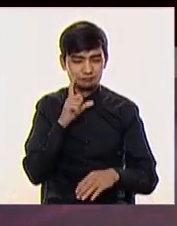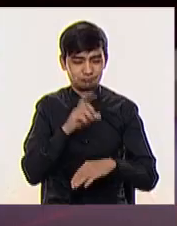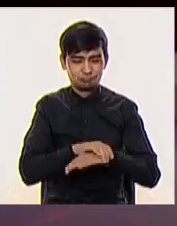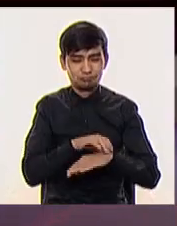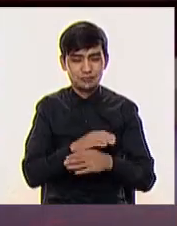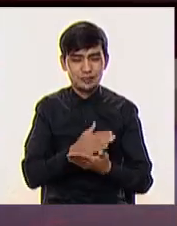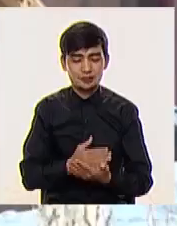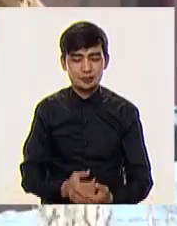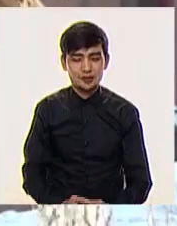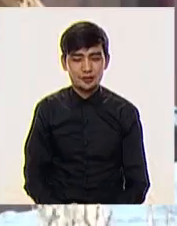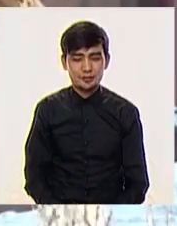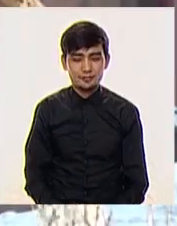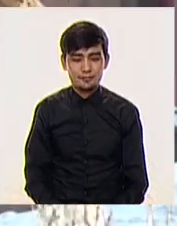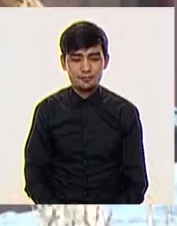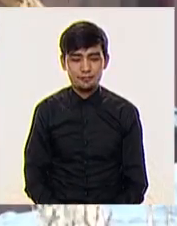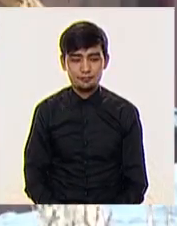екен.